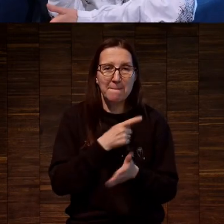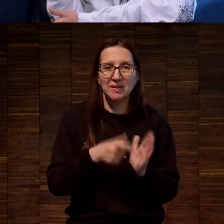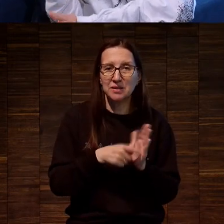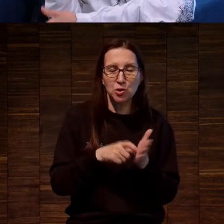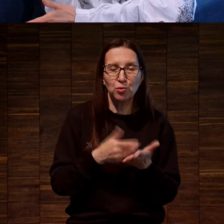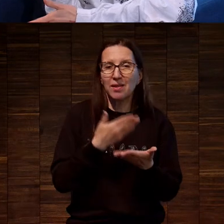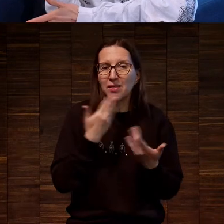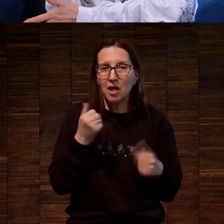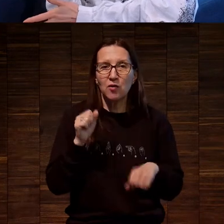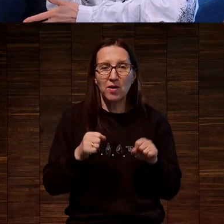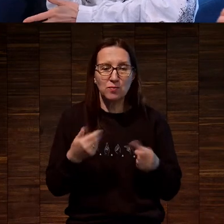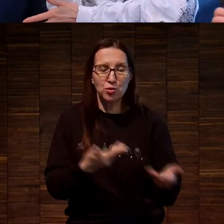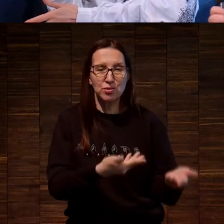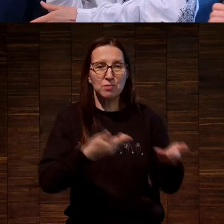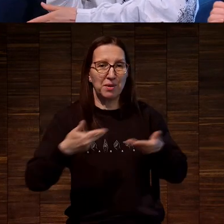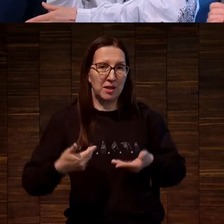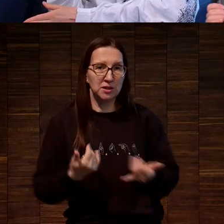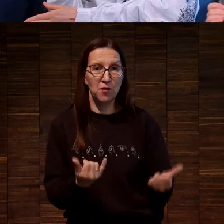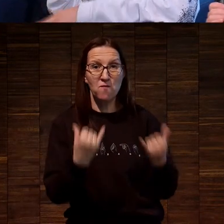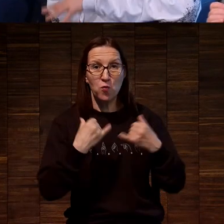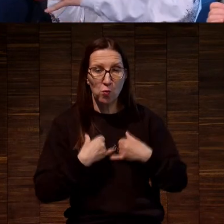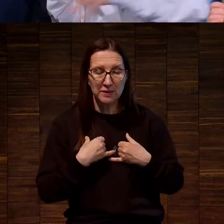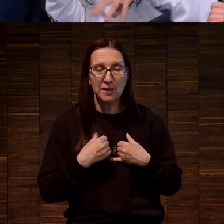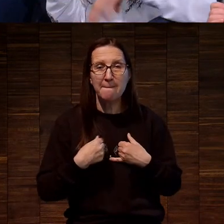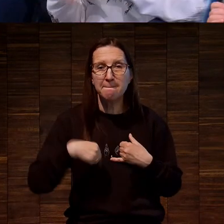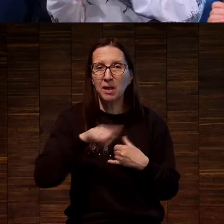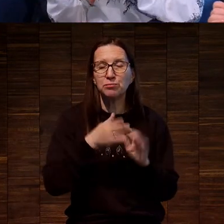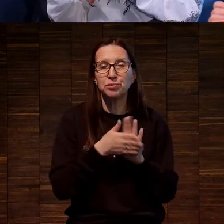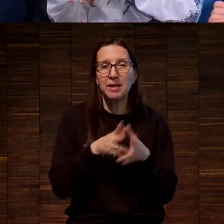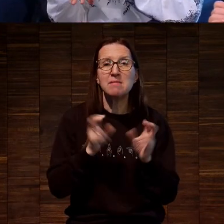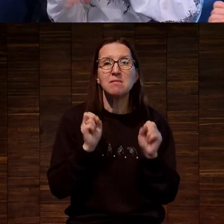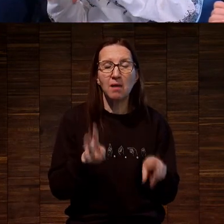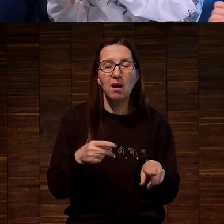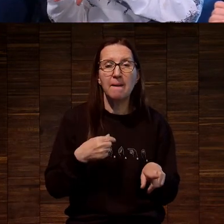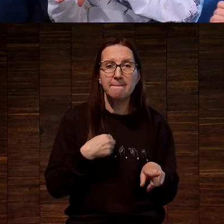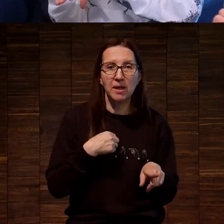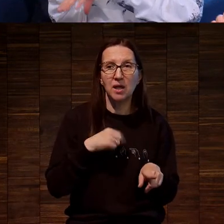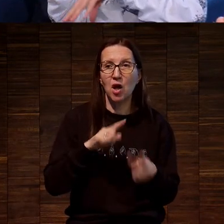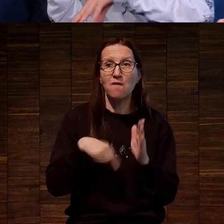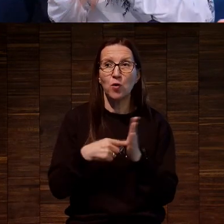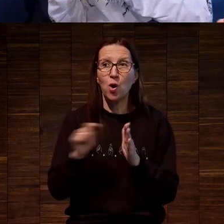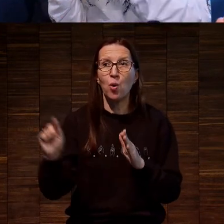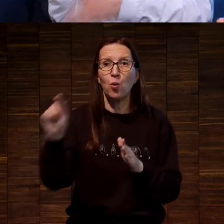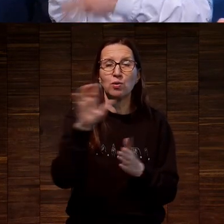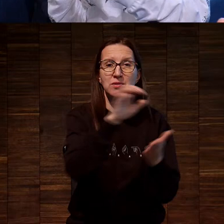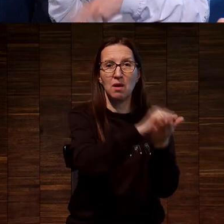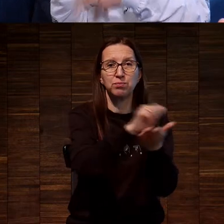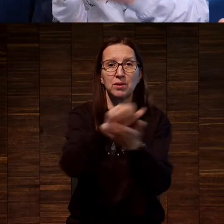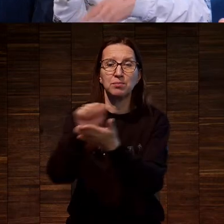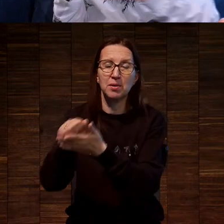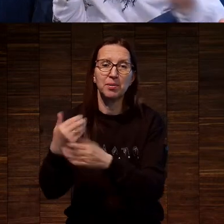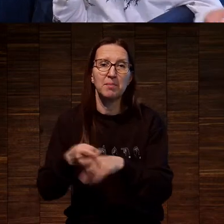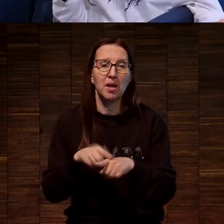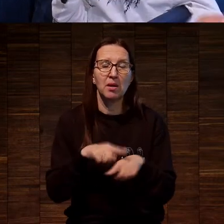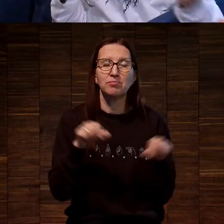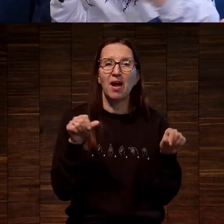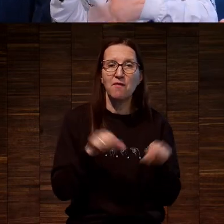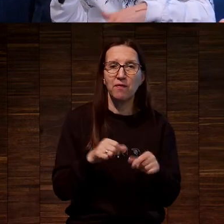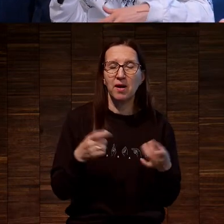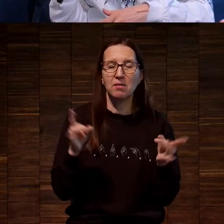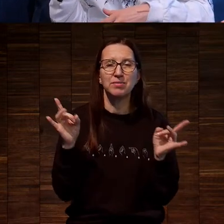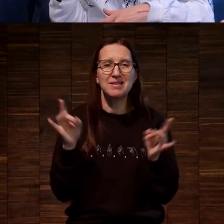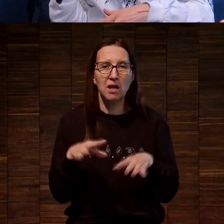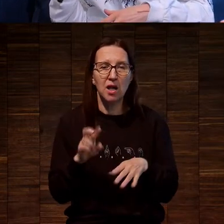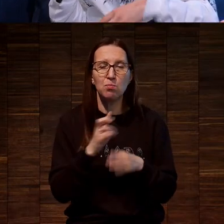имеют возможности туда пригласить гостей, мы договариваемся с площадками по всему городу. Это могут быть бары, кафе, рестораны,